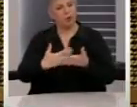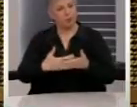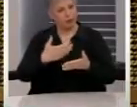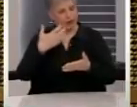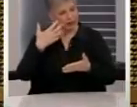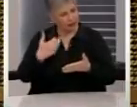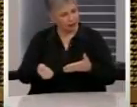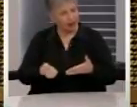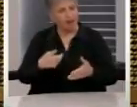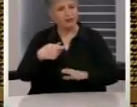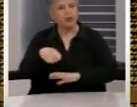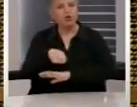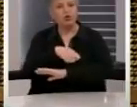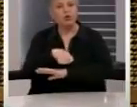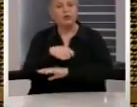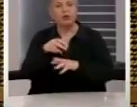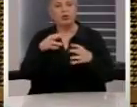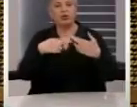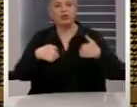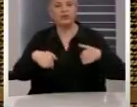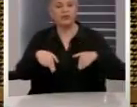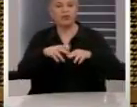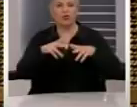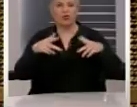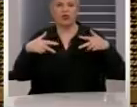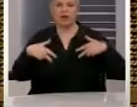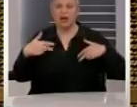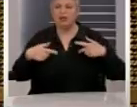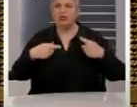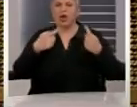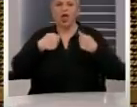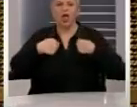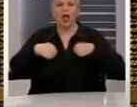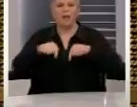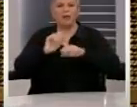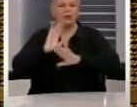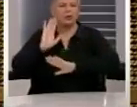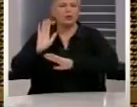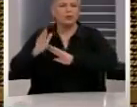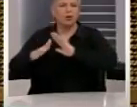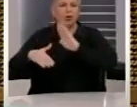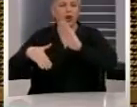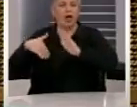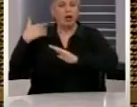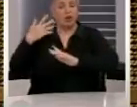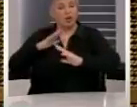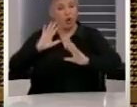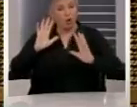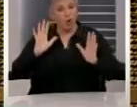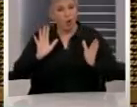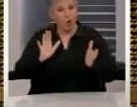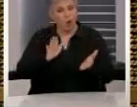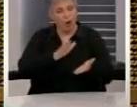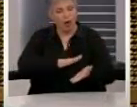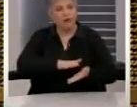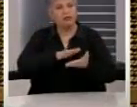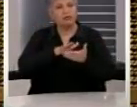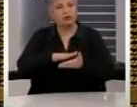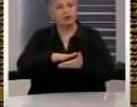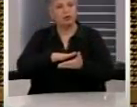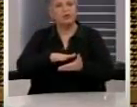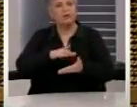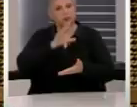Νομικό Συμβούλιο του Κράτους και από αλλού και από επιτροπές που δουλεύουν τόσα χρόνια, και ότι είναι ένα σημαντικό